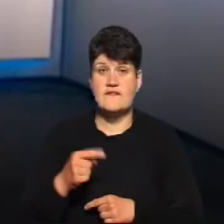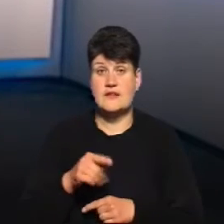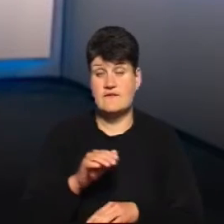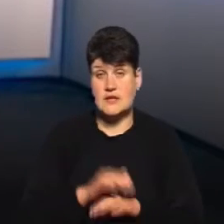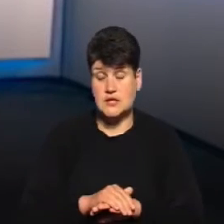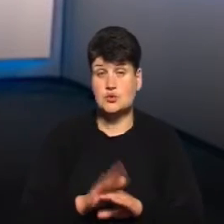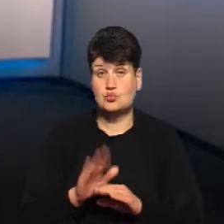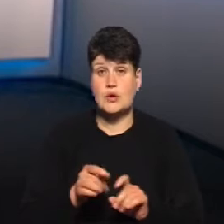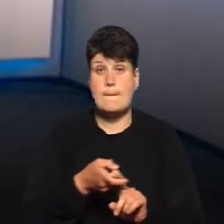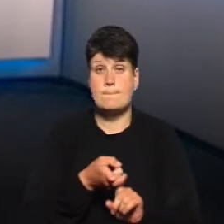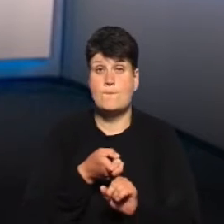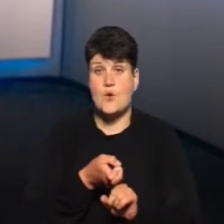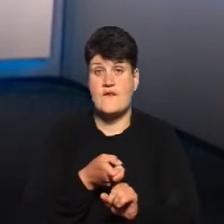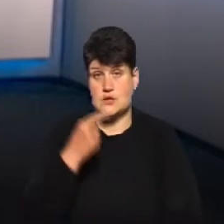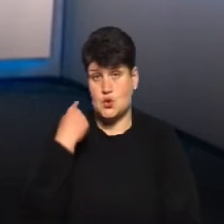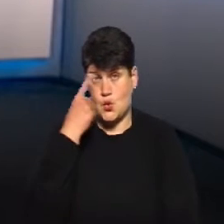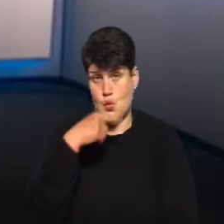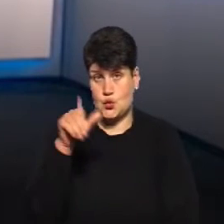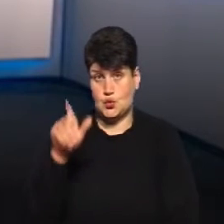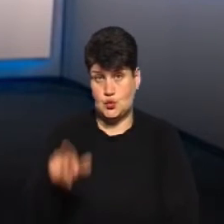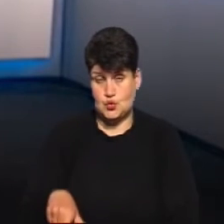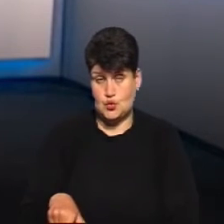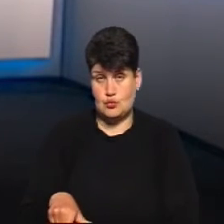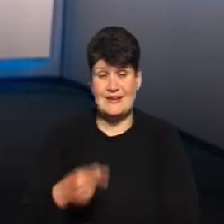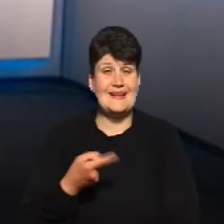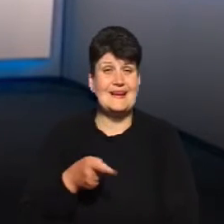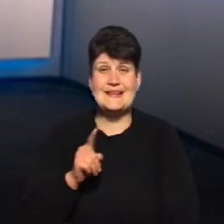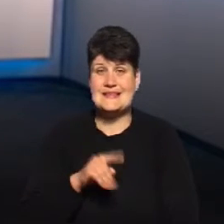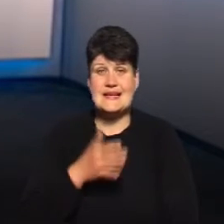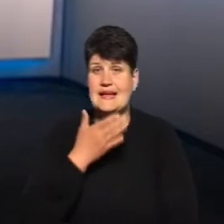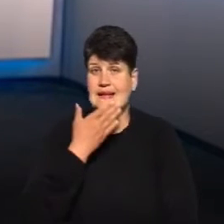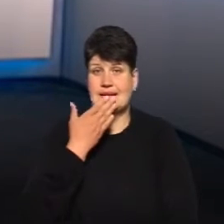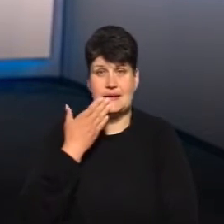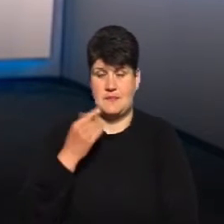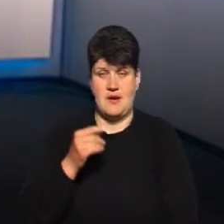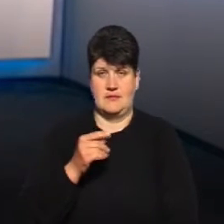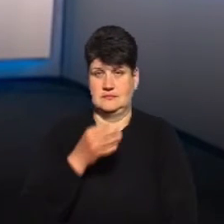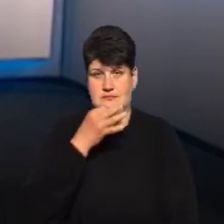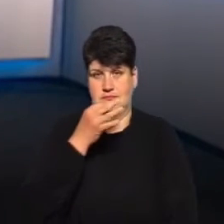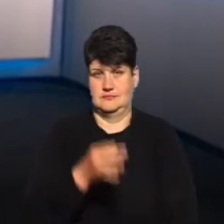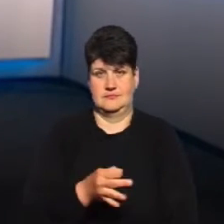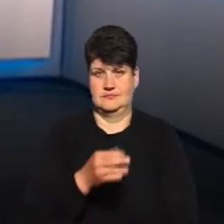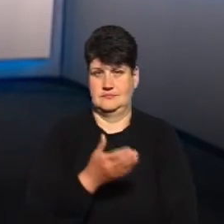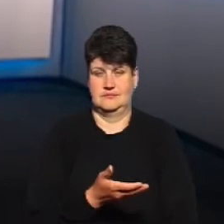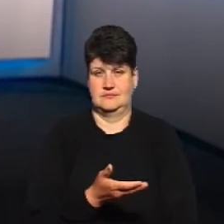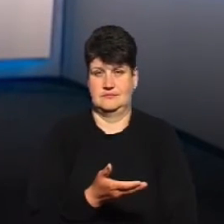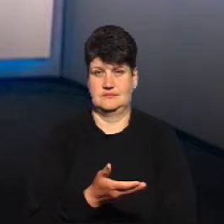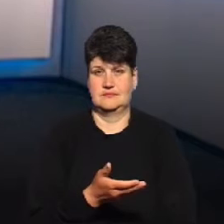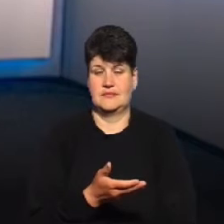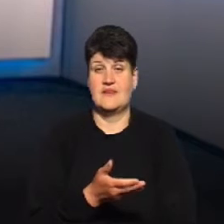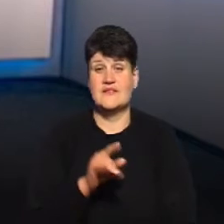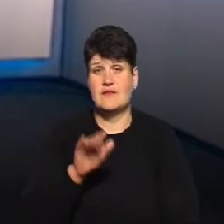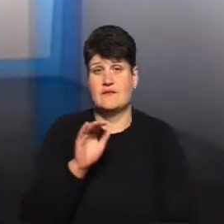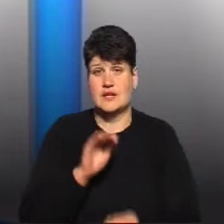пов'язаною особою. Тобто це практично не знімає обов'язку з нього, тобто з цього ж олігарха він фактично буде